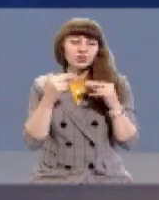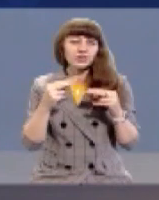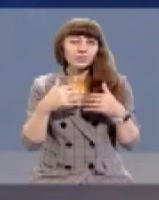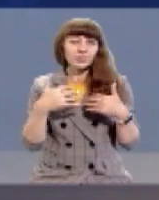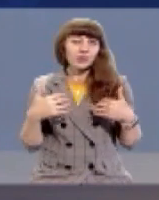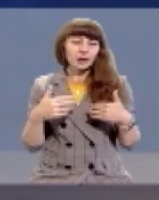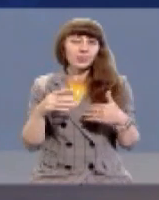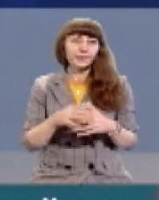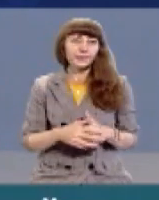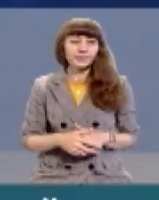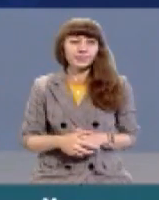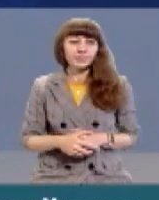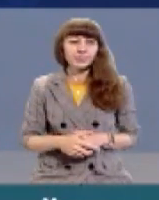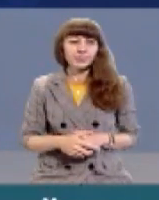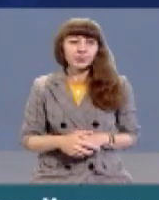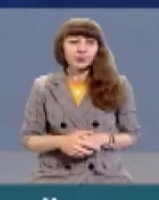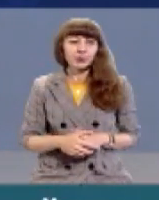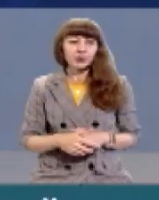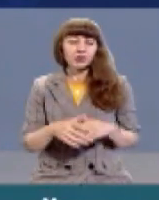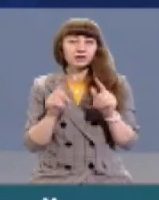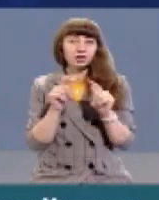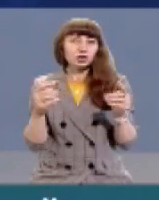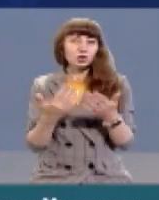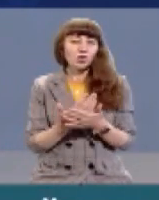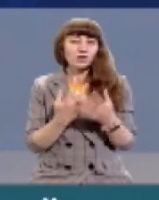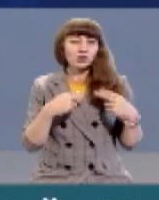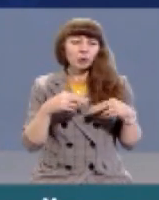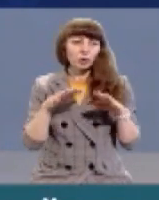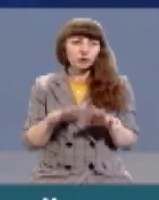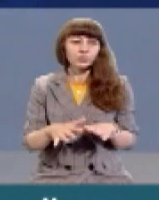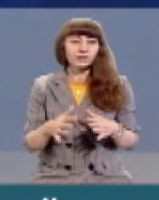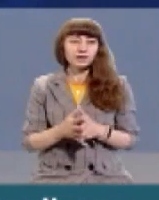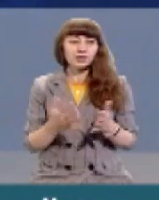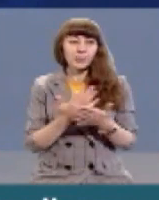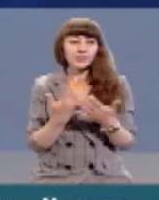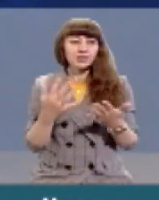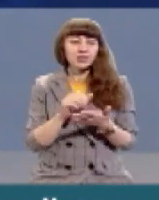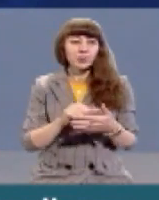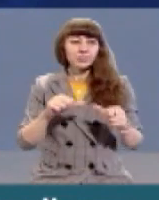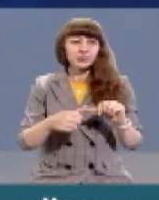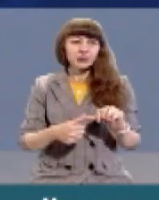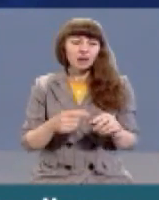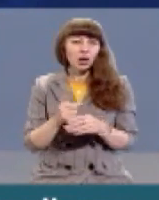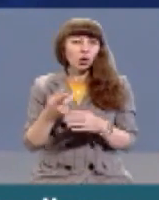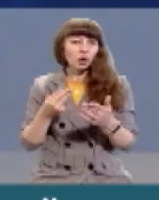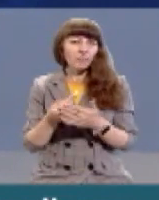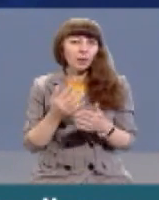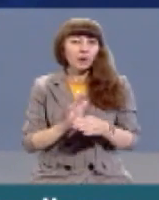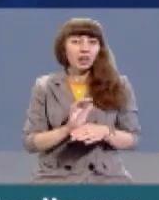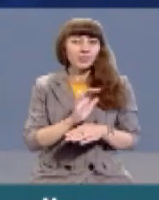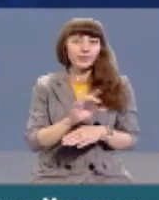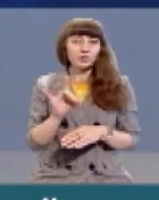и племенным гибридом F1. Создание новых рабочих мест, чем мы занимаемся регулярно, налоговое отчисление в